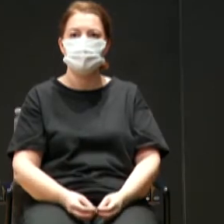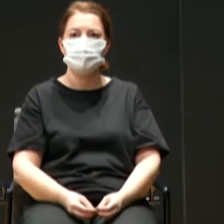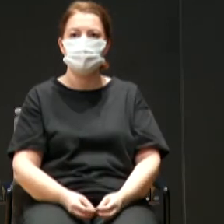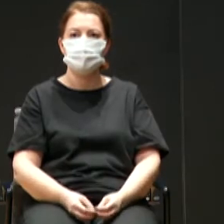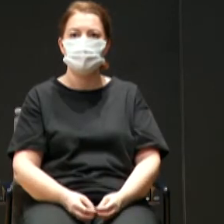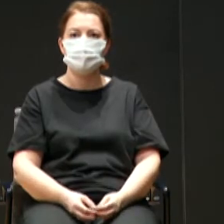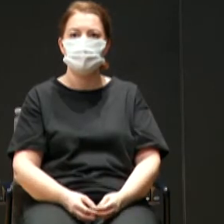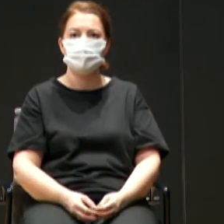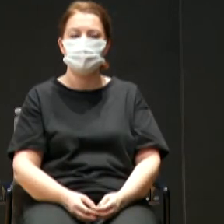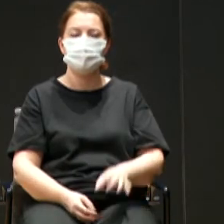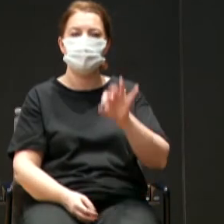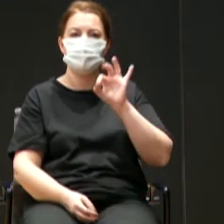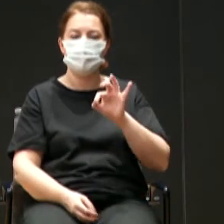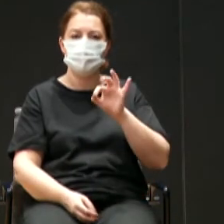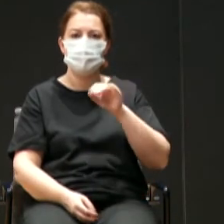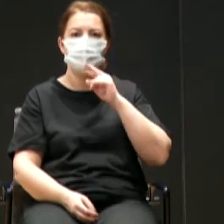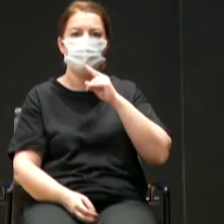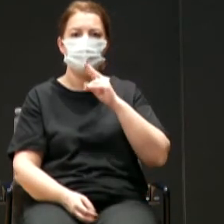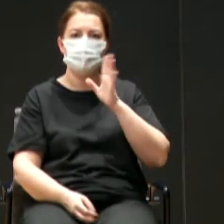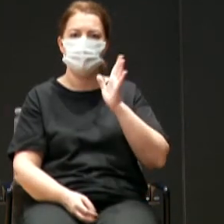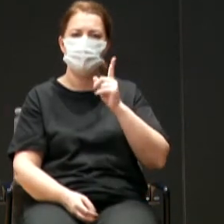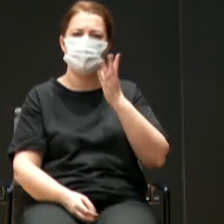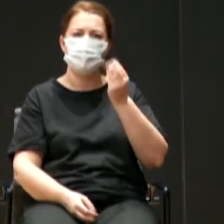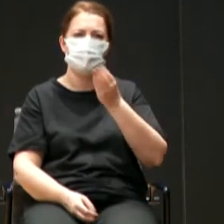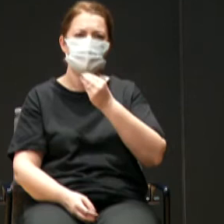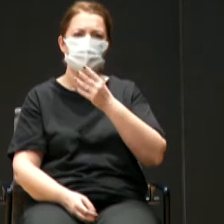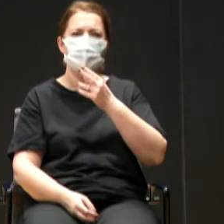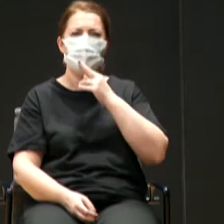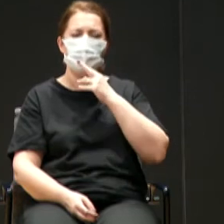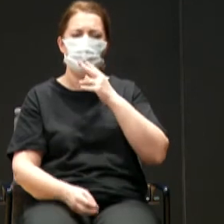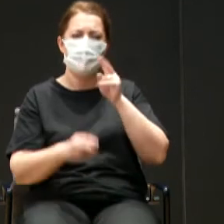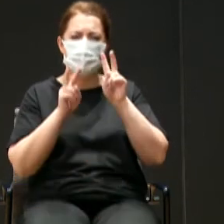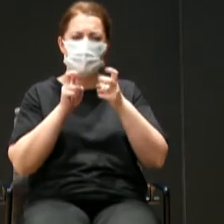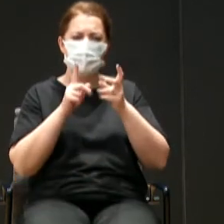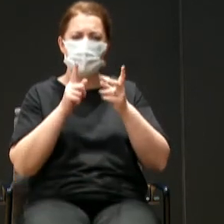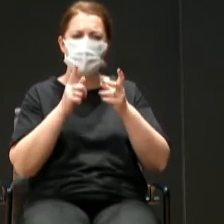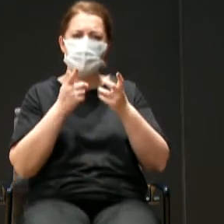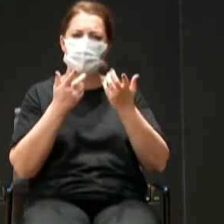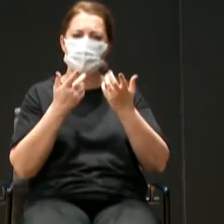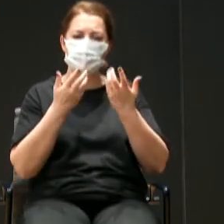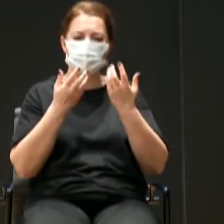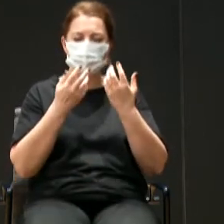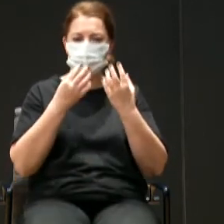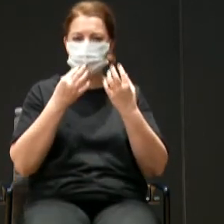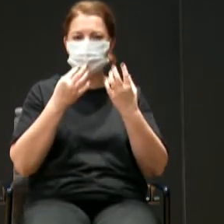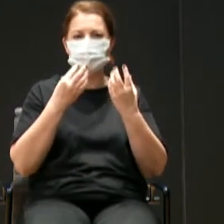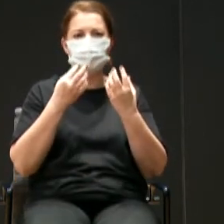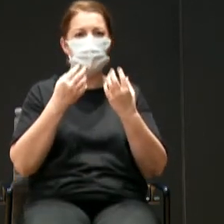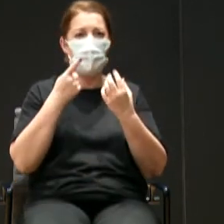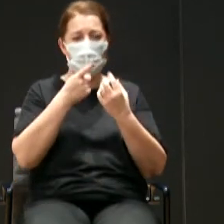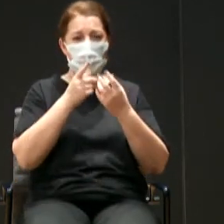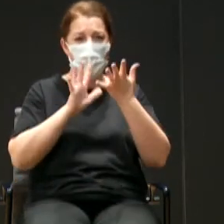Şimdi konuşmacı bir kere birçok konuda haddini aşıyor. Had aşmamak lazım. O